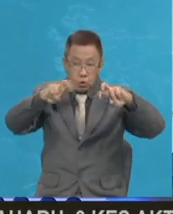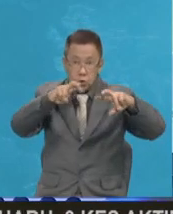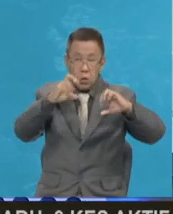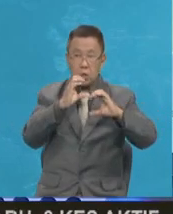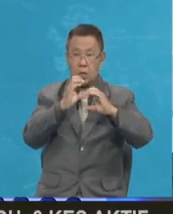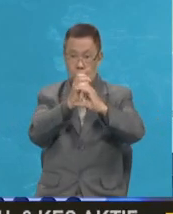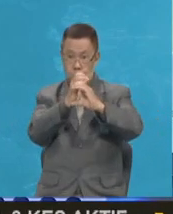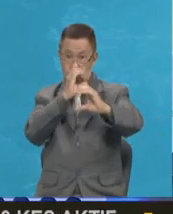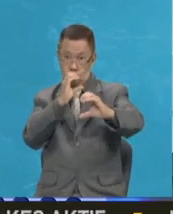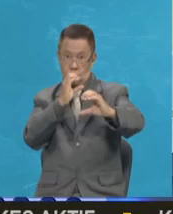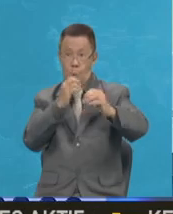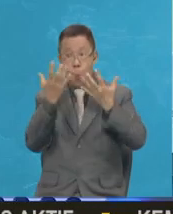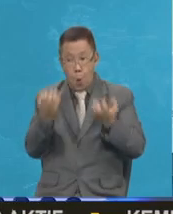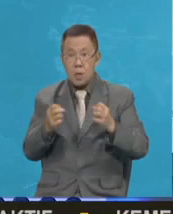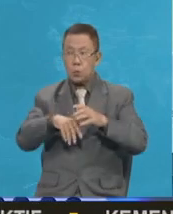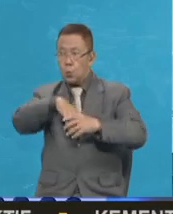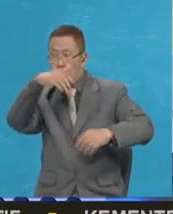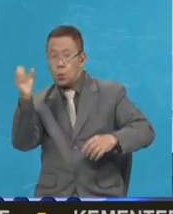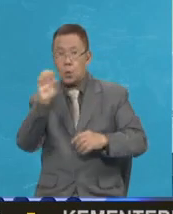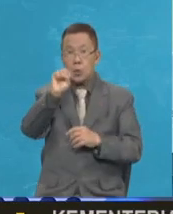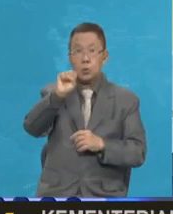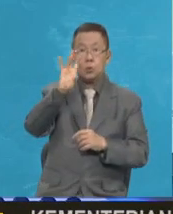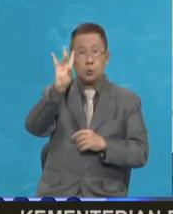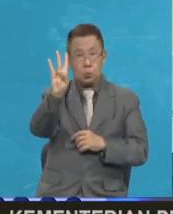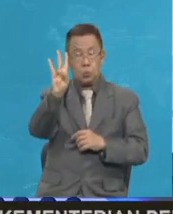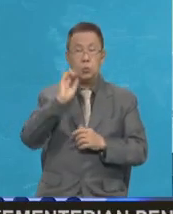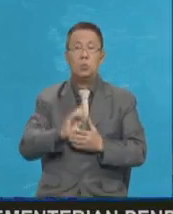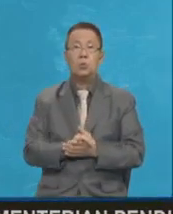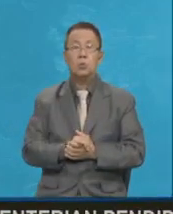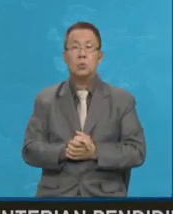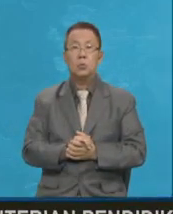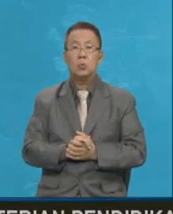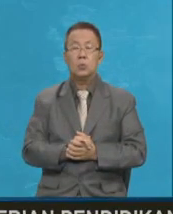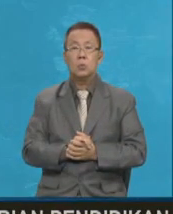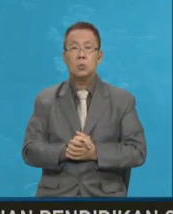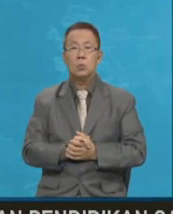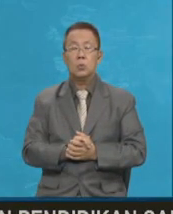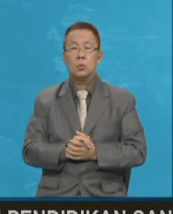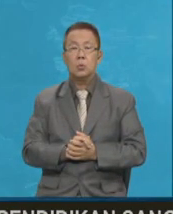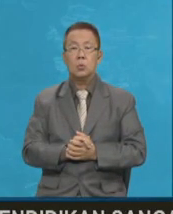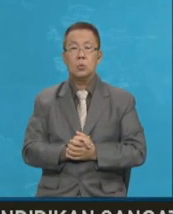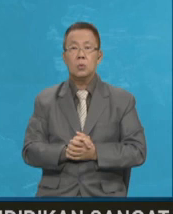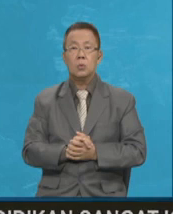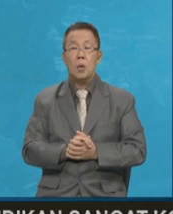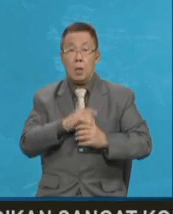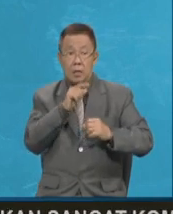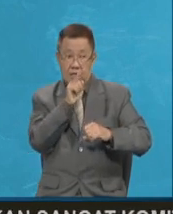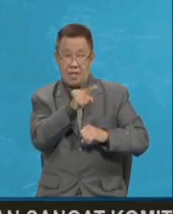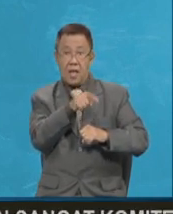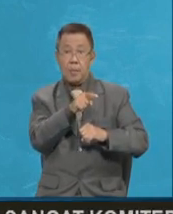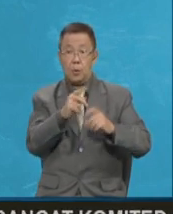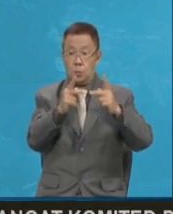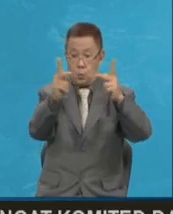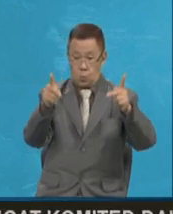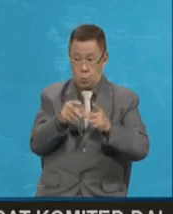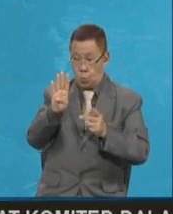komersial yang hendak keluar melalui pos kawalan Sungai Hai smasher onde-onde